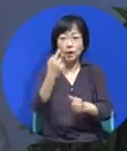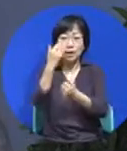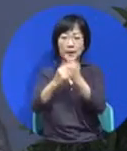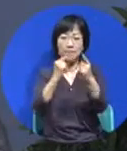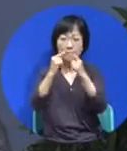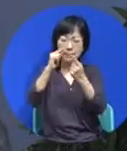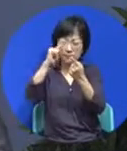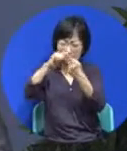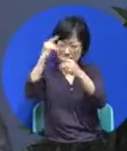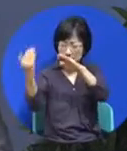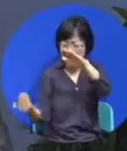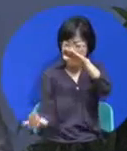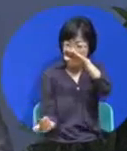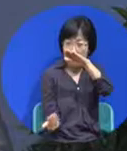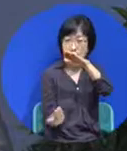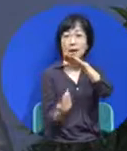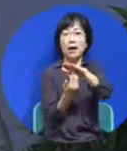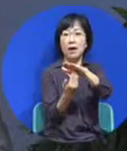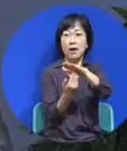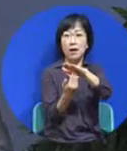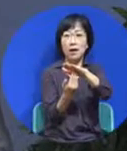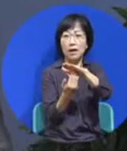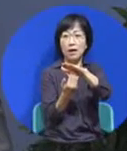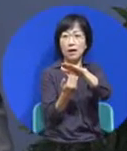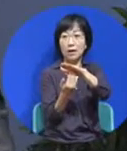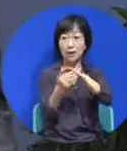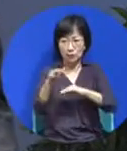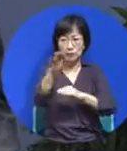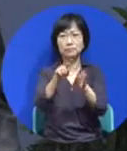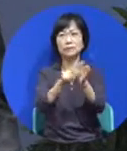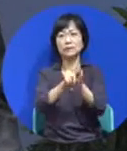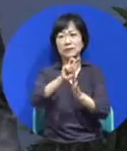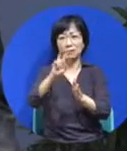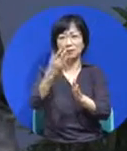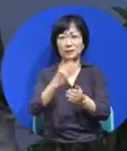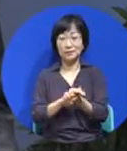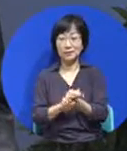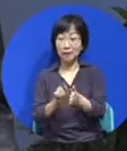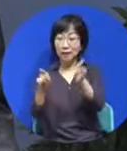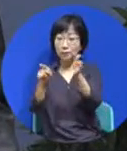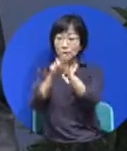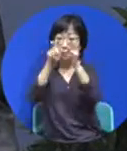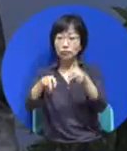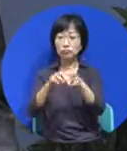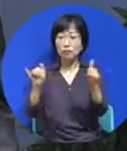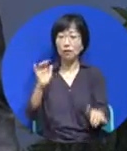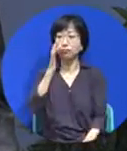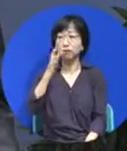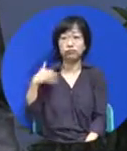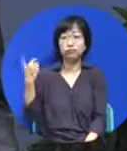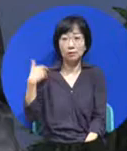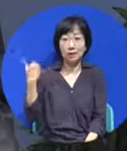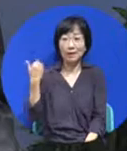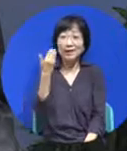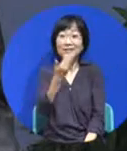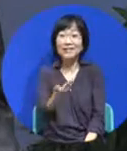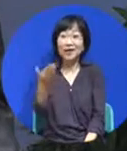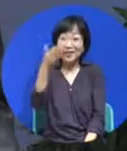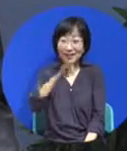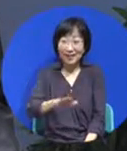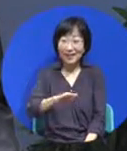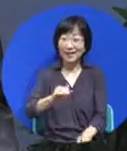working and fulfilling His word. It's entering into that. 불신자들이 모르는 하나님의 말씀이 들어가는 겁니다. 하나님은 지금도 여러분